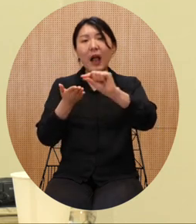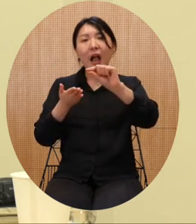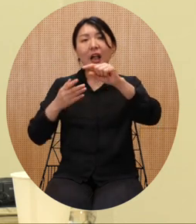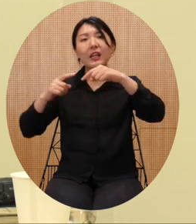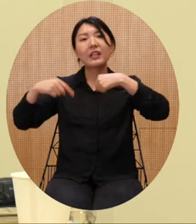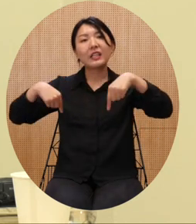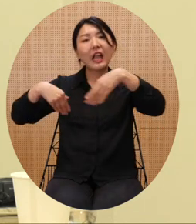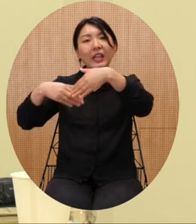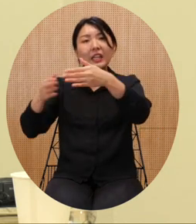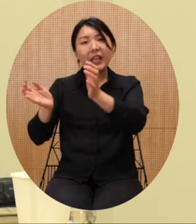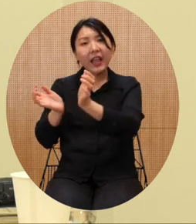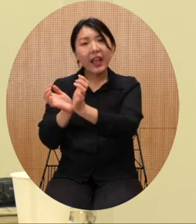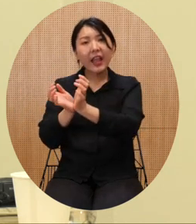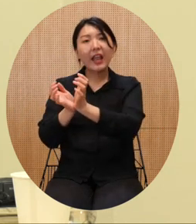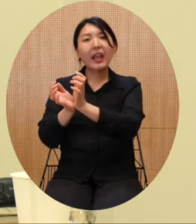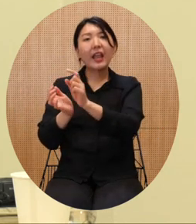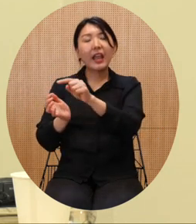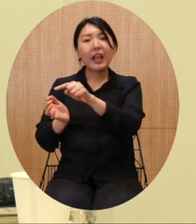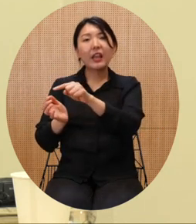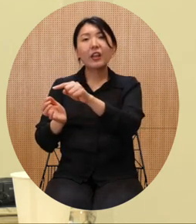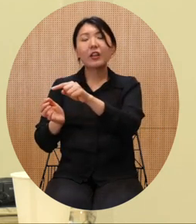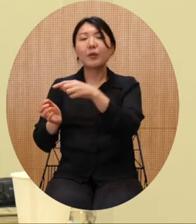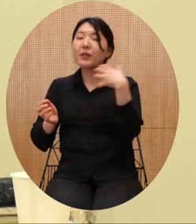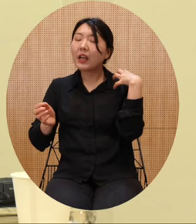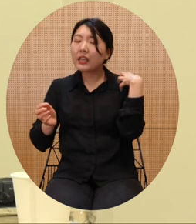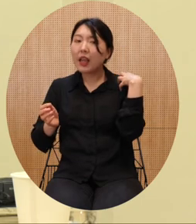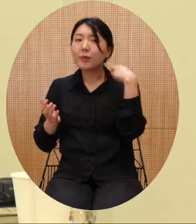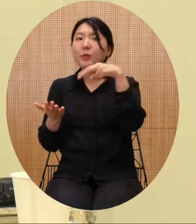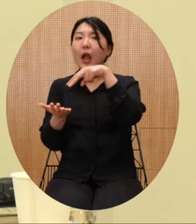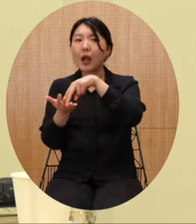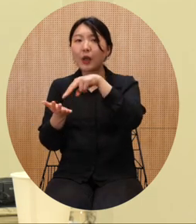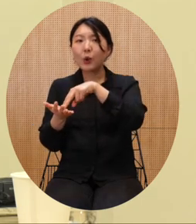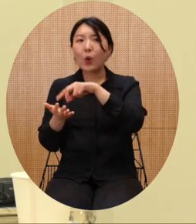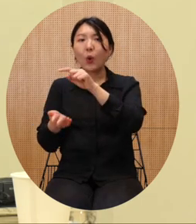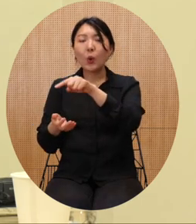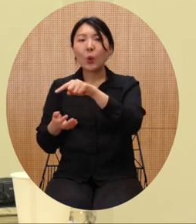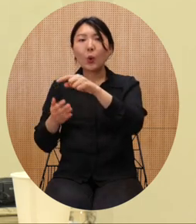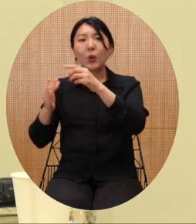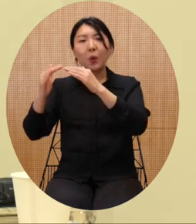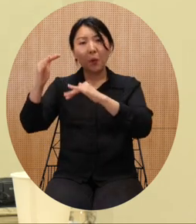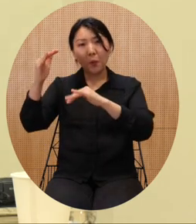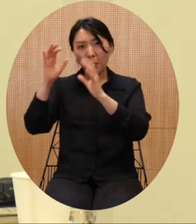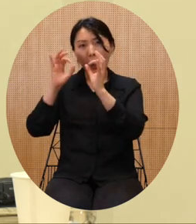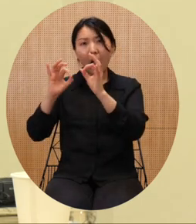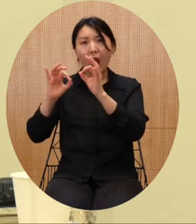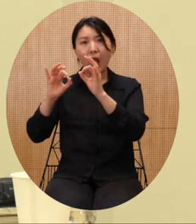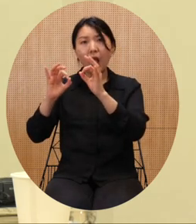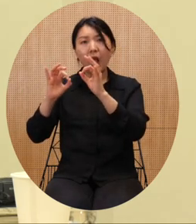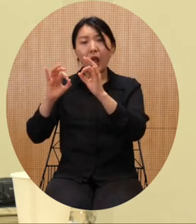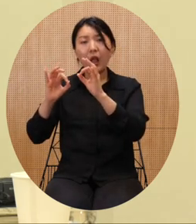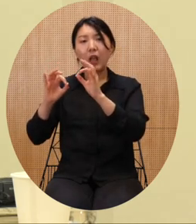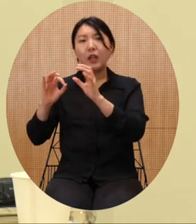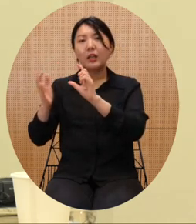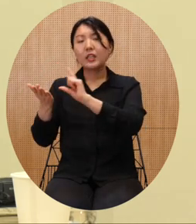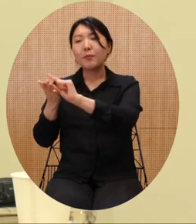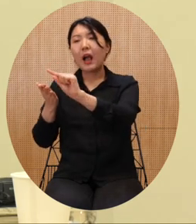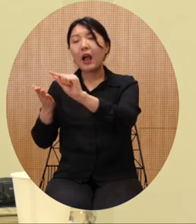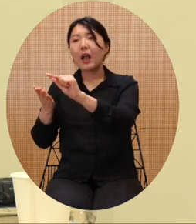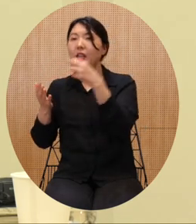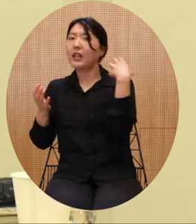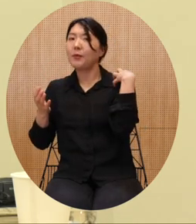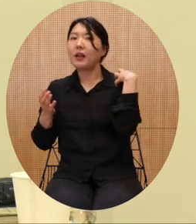지방자치단체에서 실무를 담당하는 입장에서는 이 내용 중에는 지방이 할 일과 중앙이 할 일들이 많이 섞여